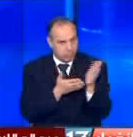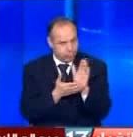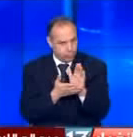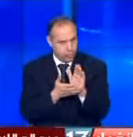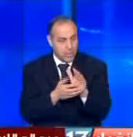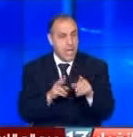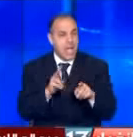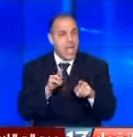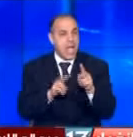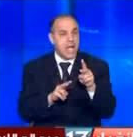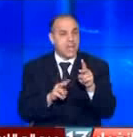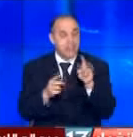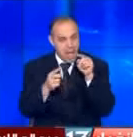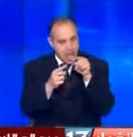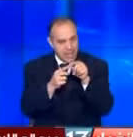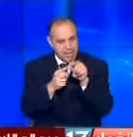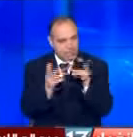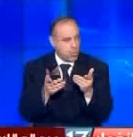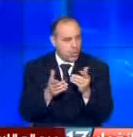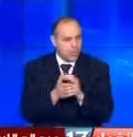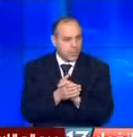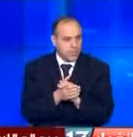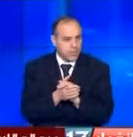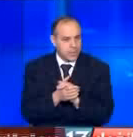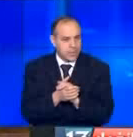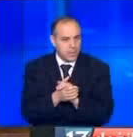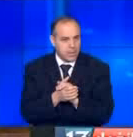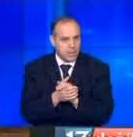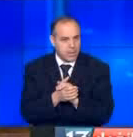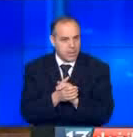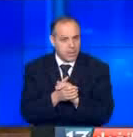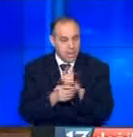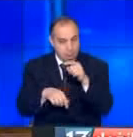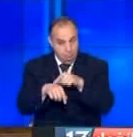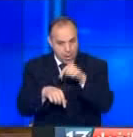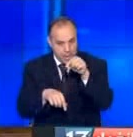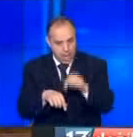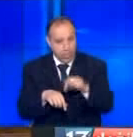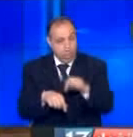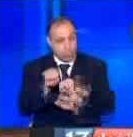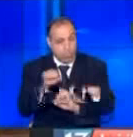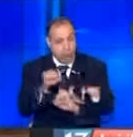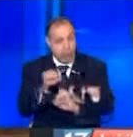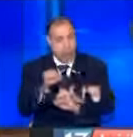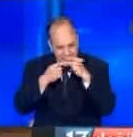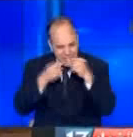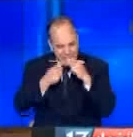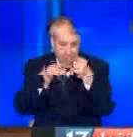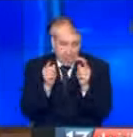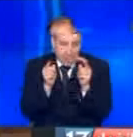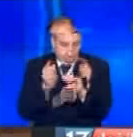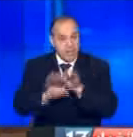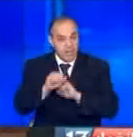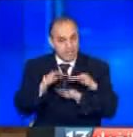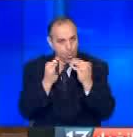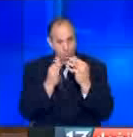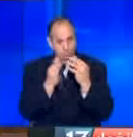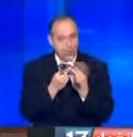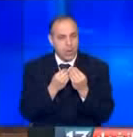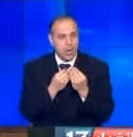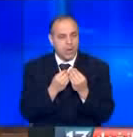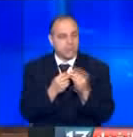في سيختم بالنسبة لمصالح الأمن، بالنسبة للجيش، بالنسبة للمخابرات وكل ما